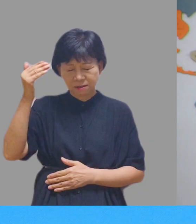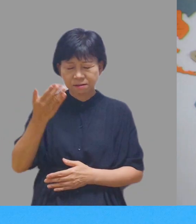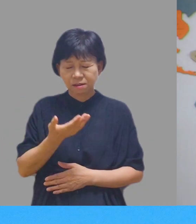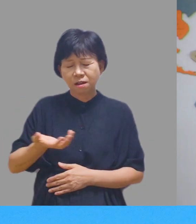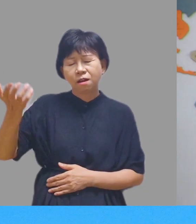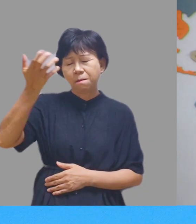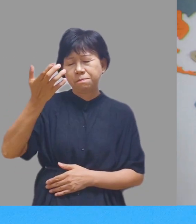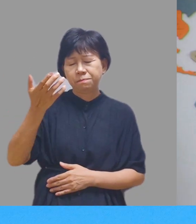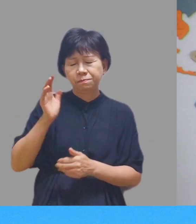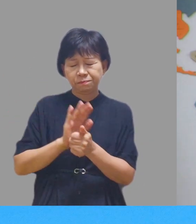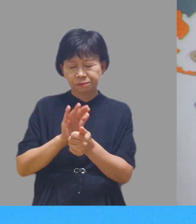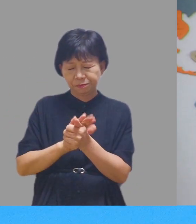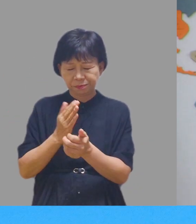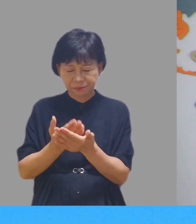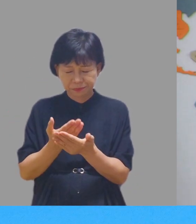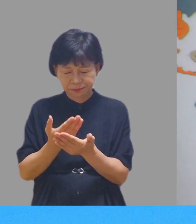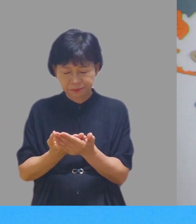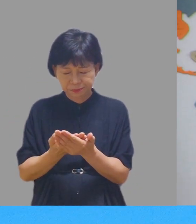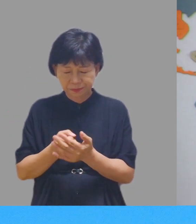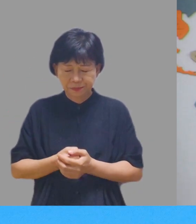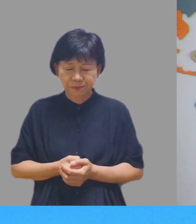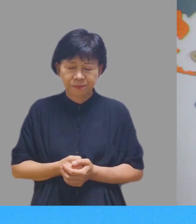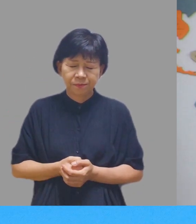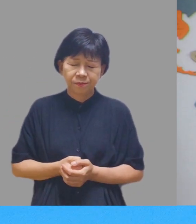있도록 주여 도와주시옵소서.